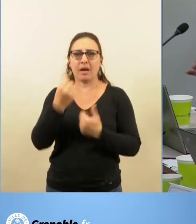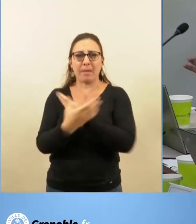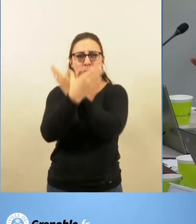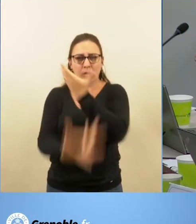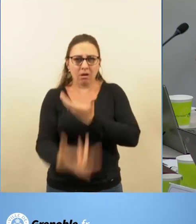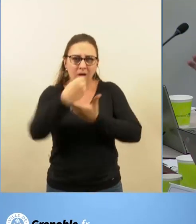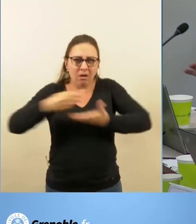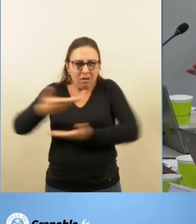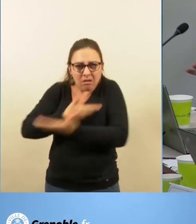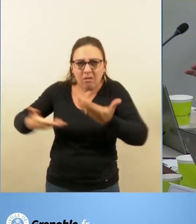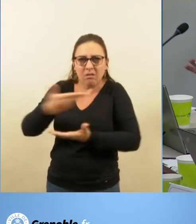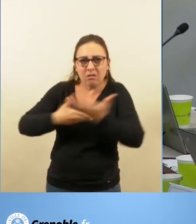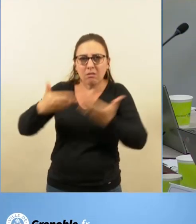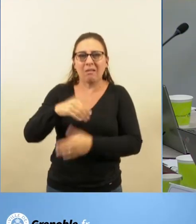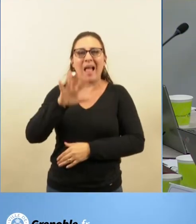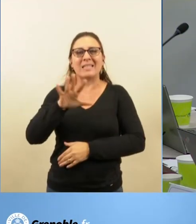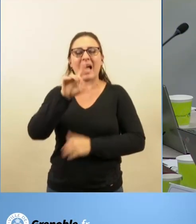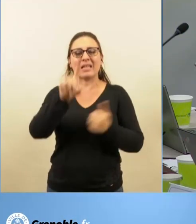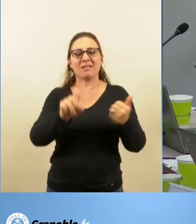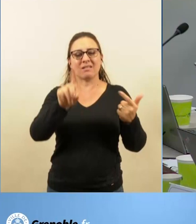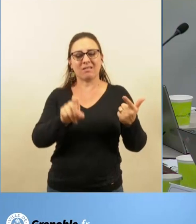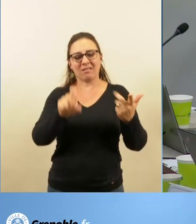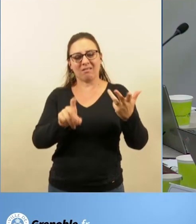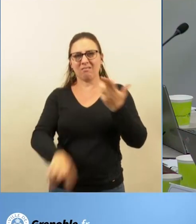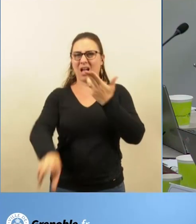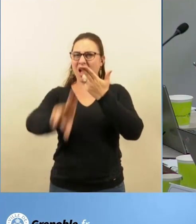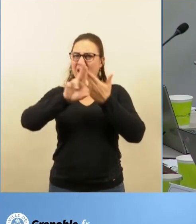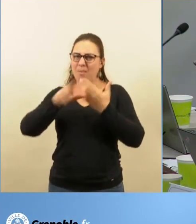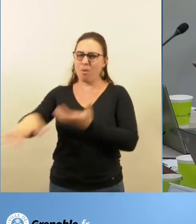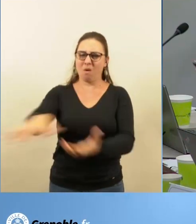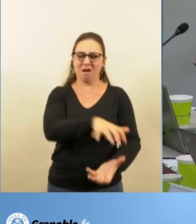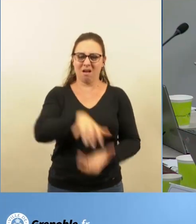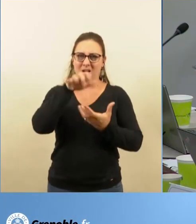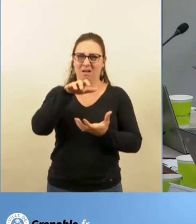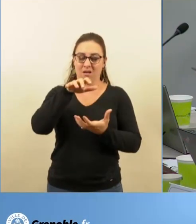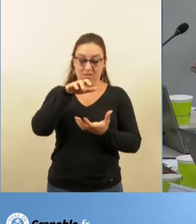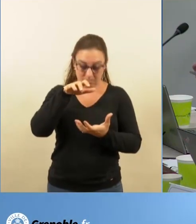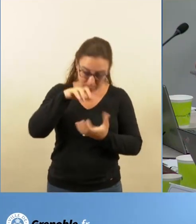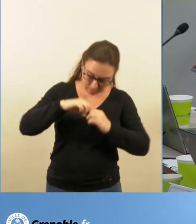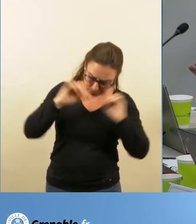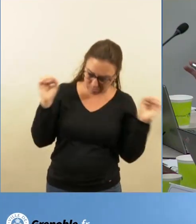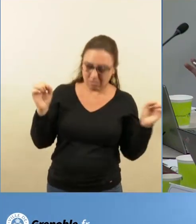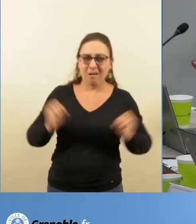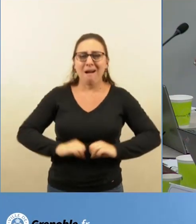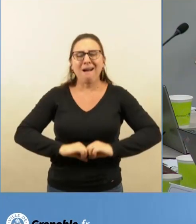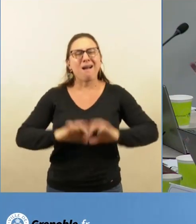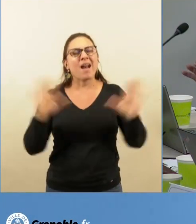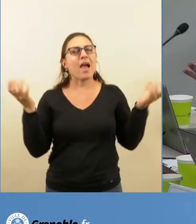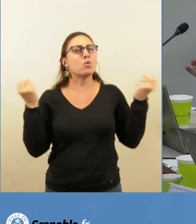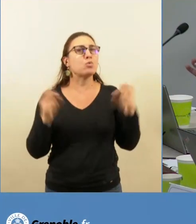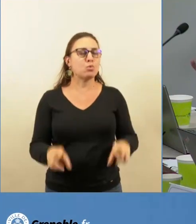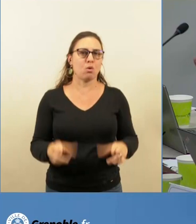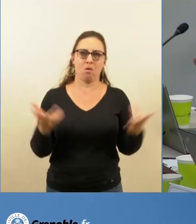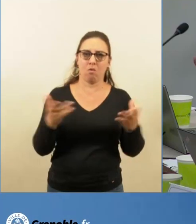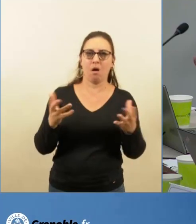aux échanges et ont répondu aux 5 questions qui leur ont été posées et les réponses données sont claires et ne laissent pas de place au doute sur la